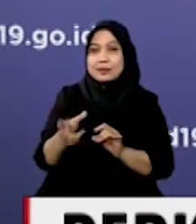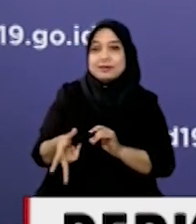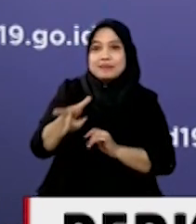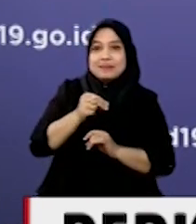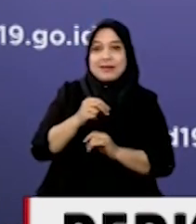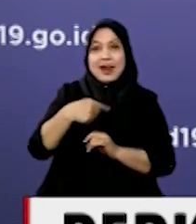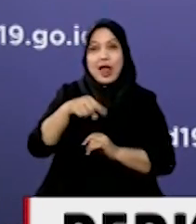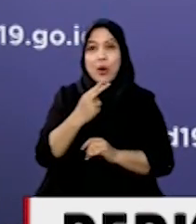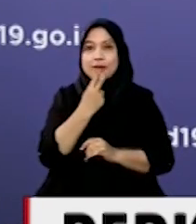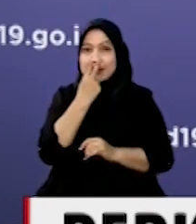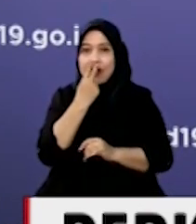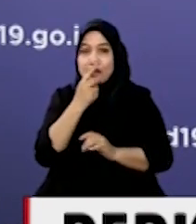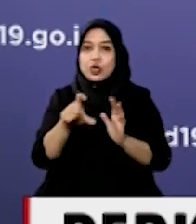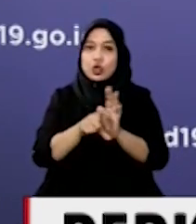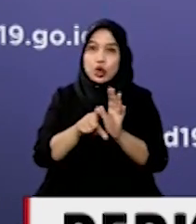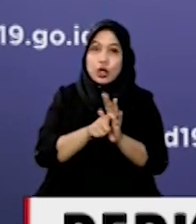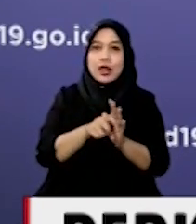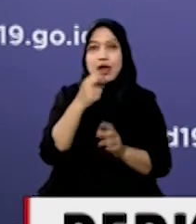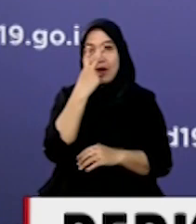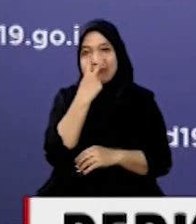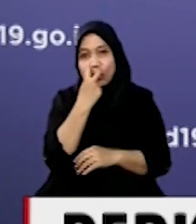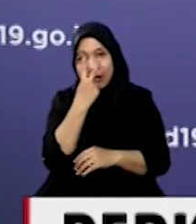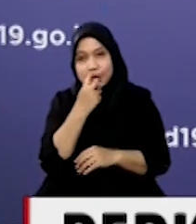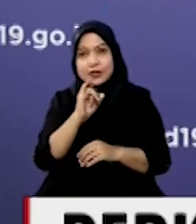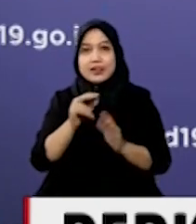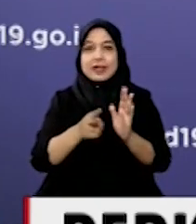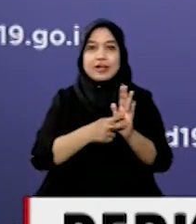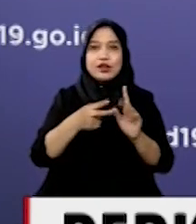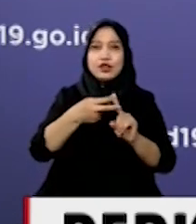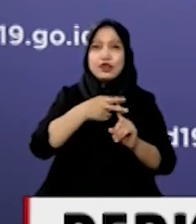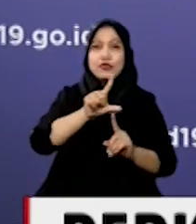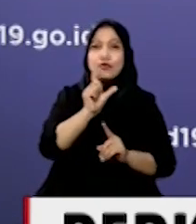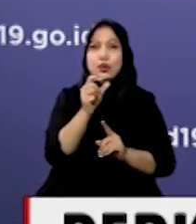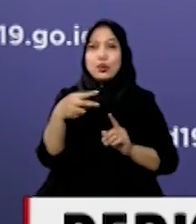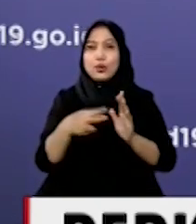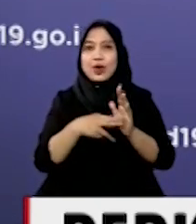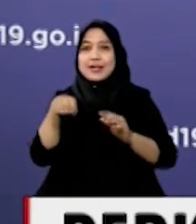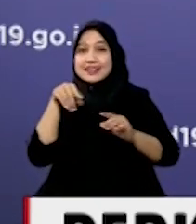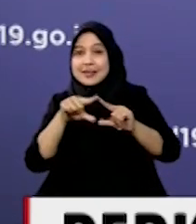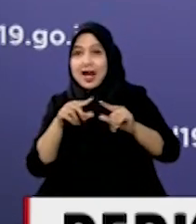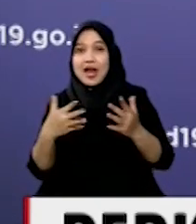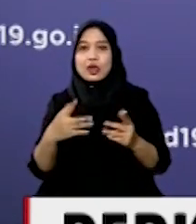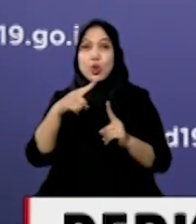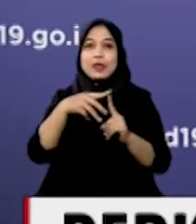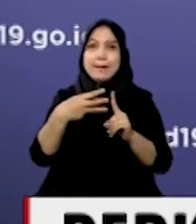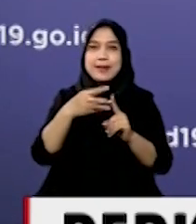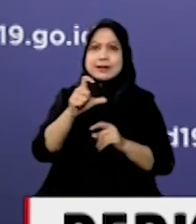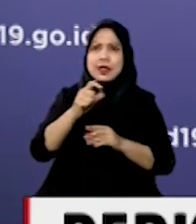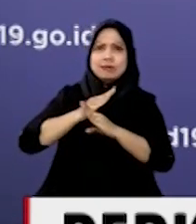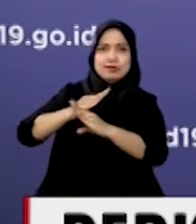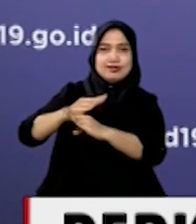nafas semisal influenza TBC pun bisa kita kendalikan dengan mekanisme